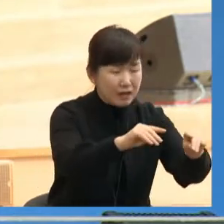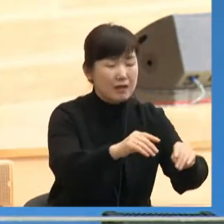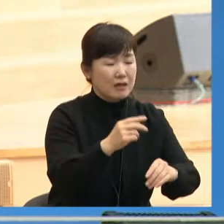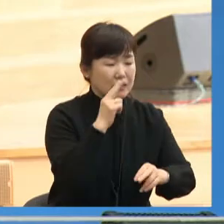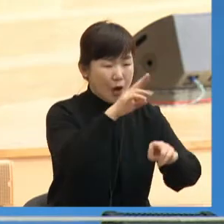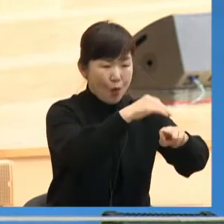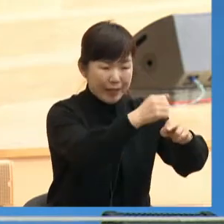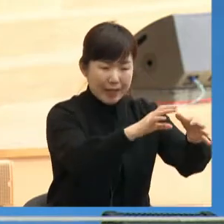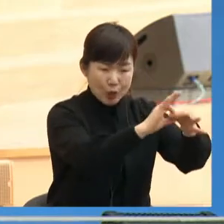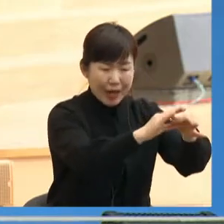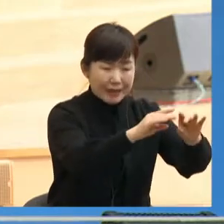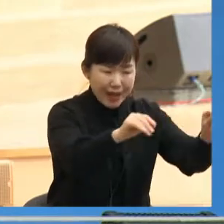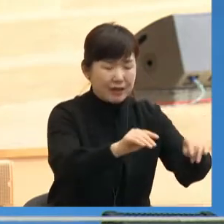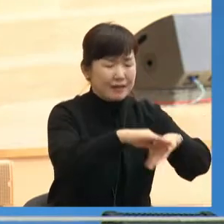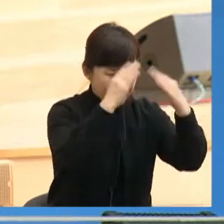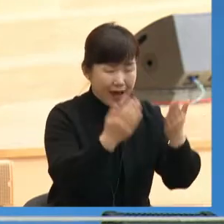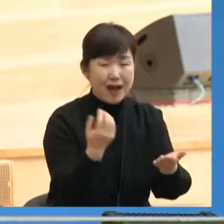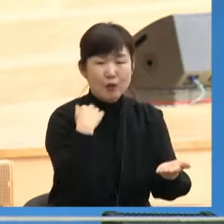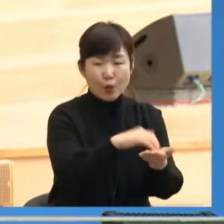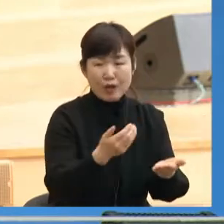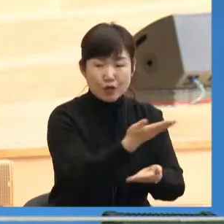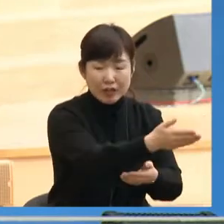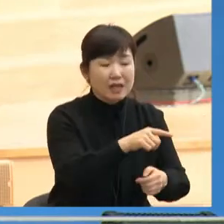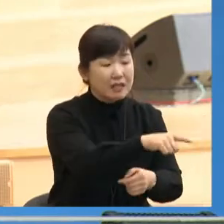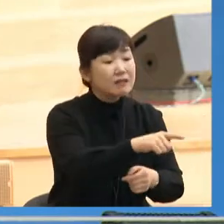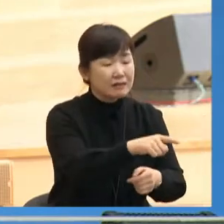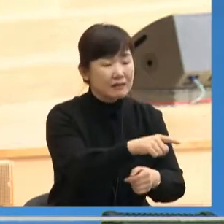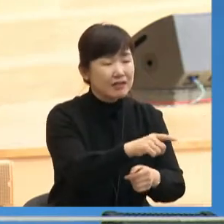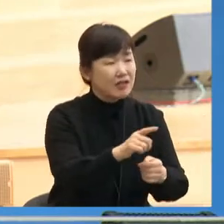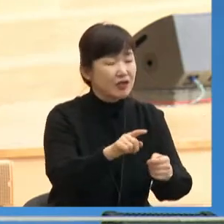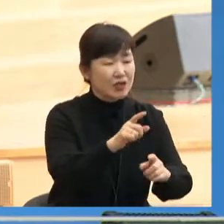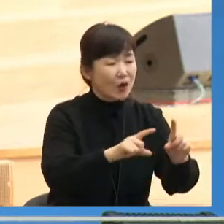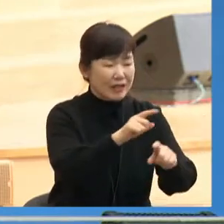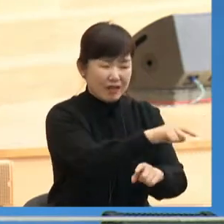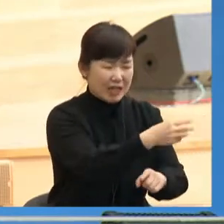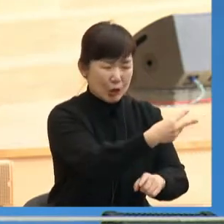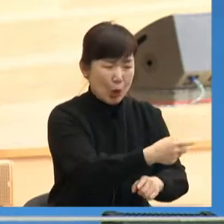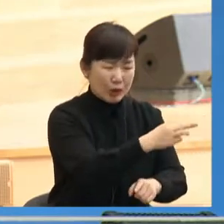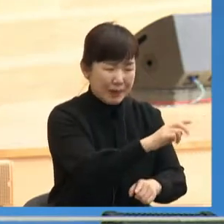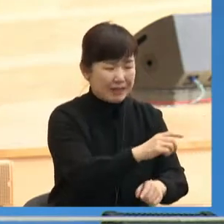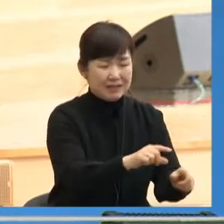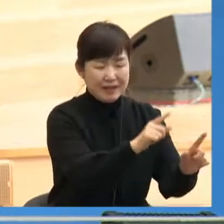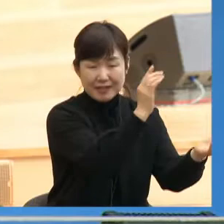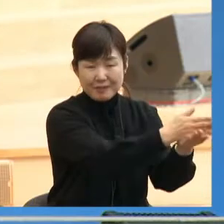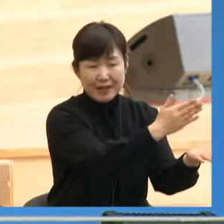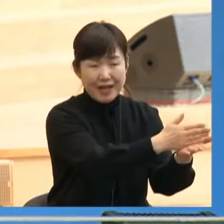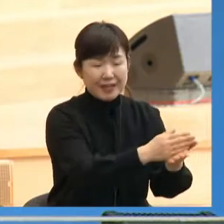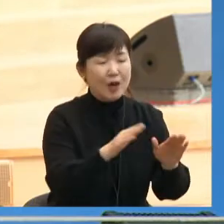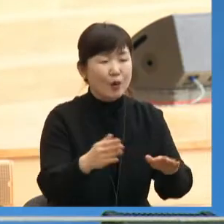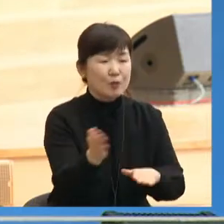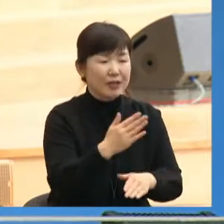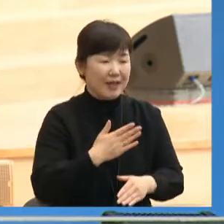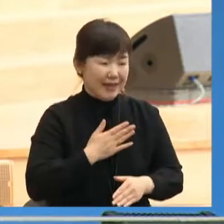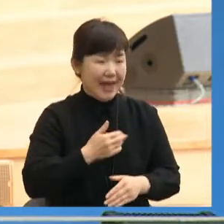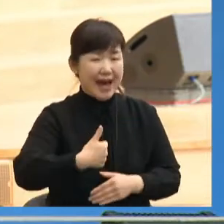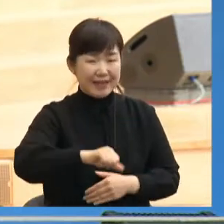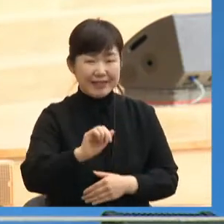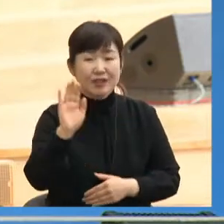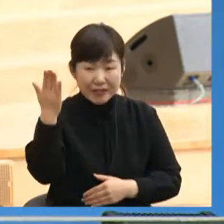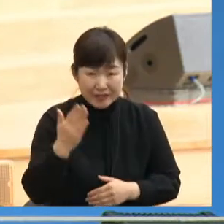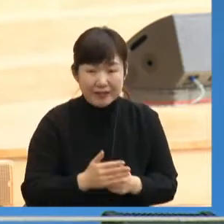속한 땅과 모든 것을 너에게 돌려줄 테니 너는 더 이상 로드발에 살지 말거라. 그리고 너는 오늘부터 내 아들이 될